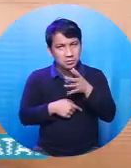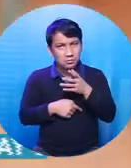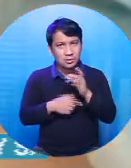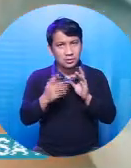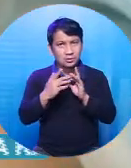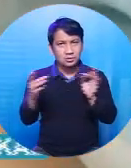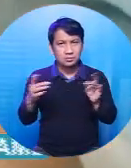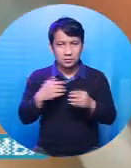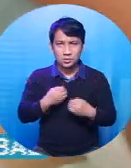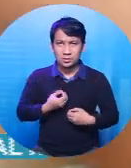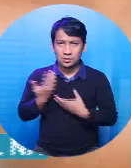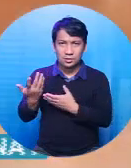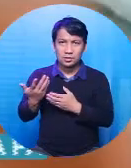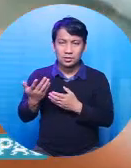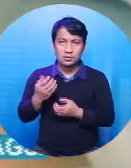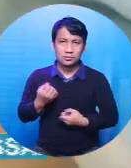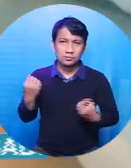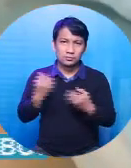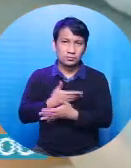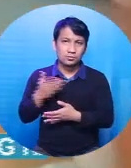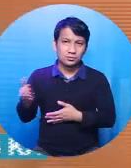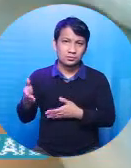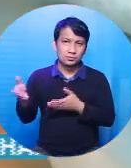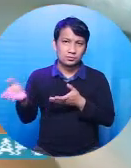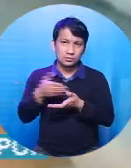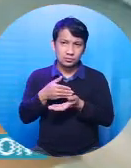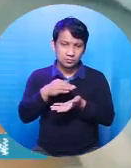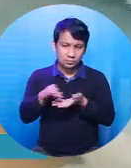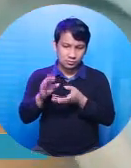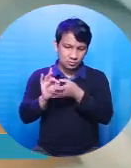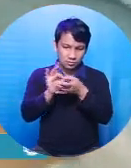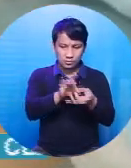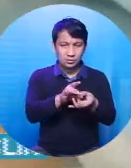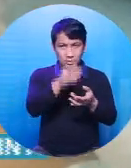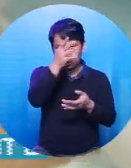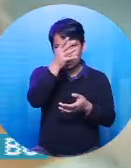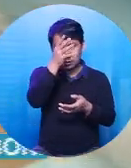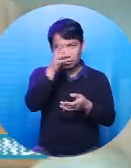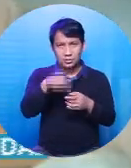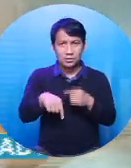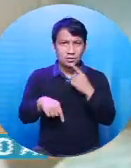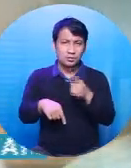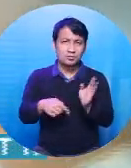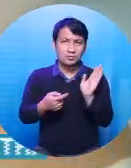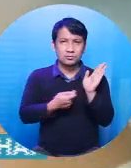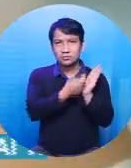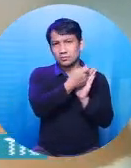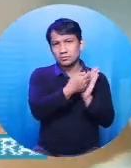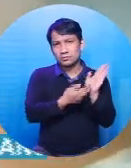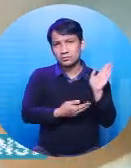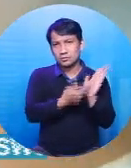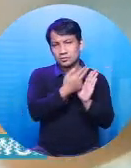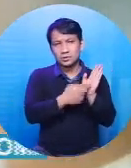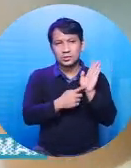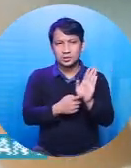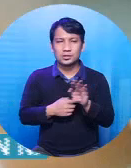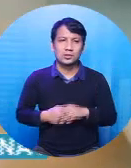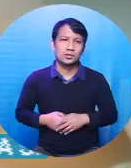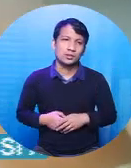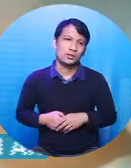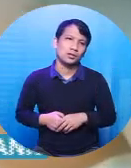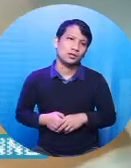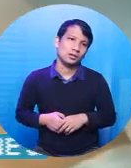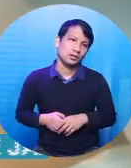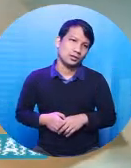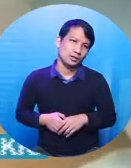takot ako kay Papa dahil nakakunik yung mga account ko doon kay Papa. Dapat bisabihin nyo naman ang totoo, be. Hindi,